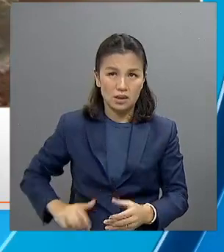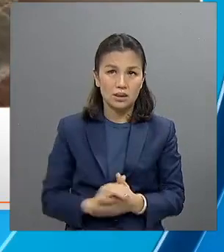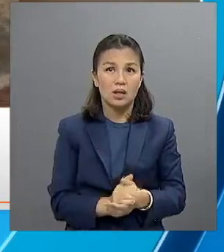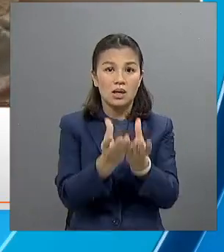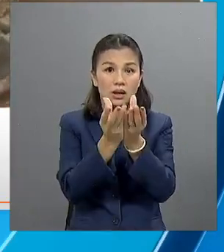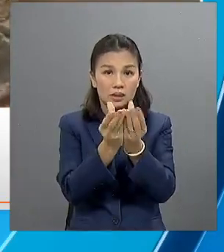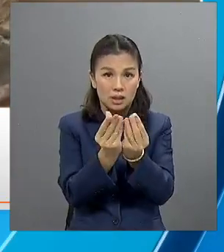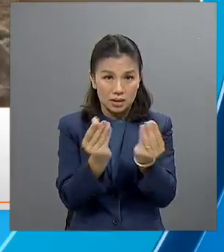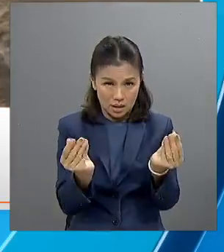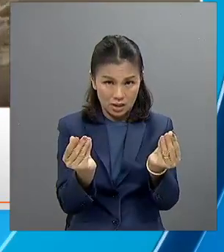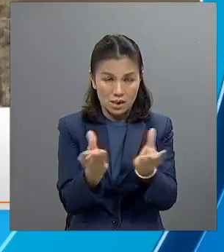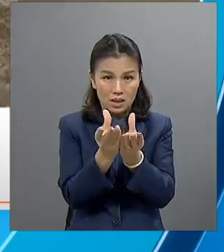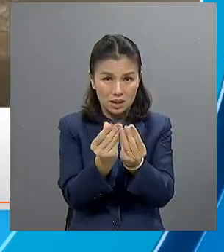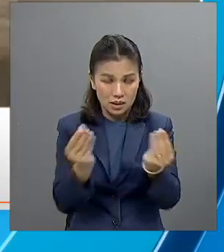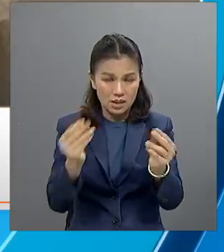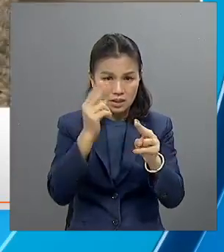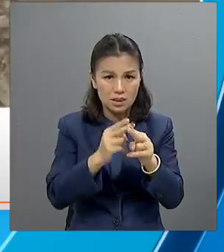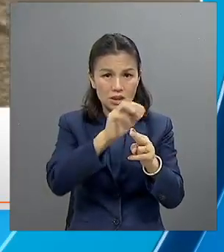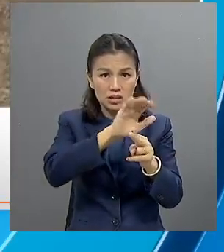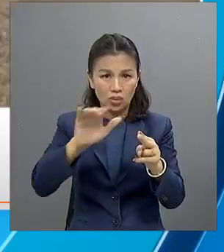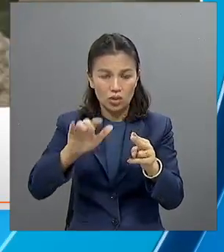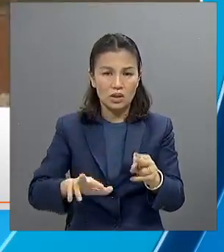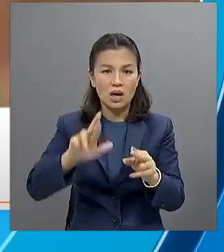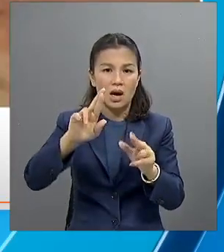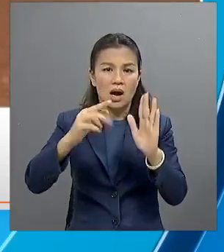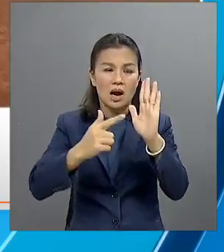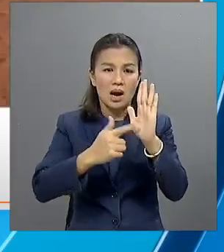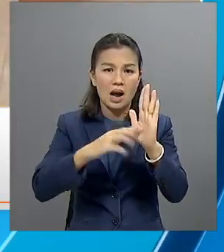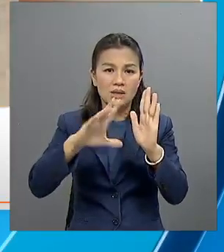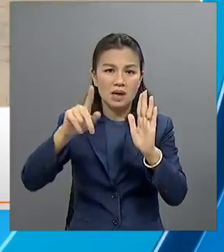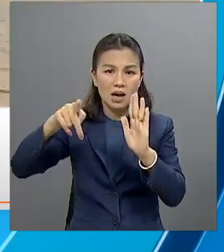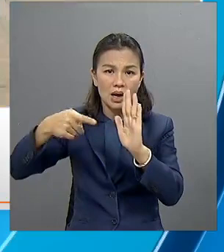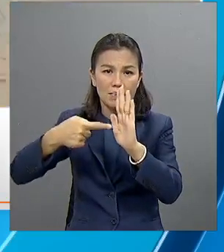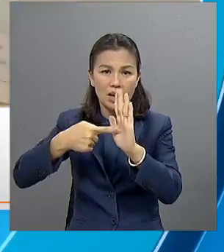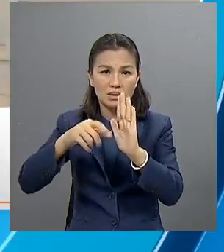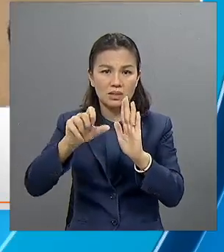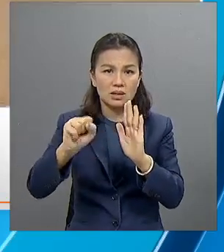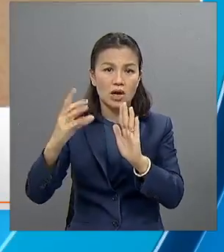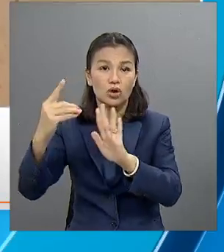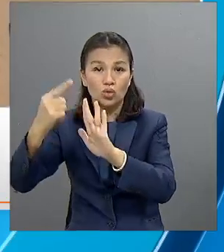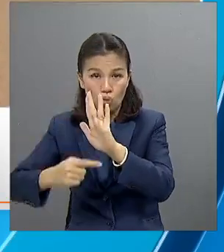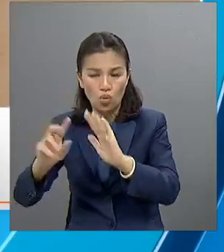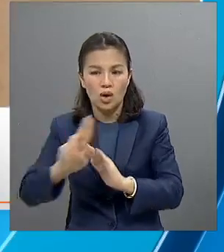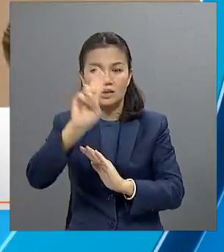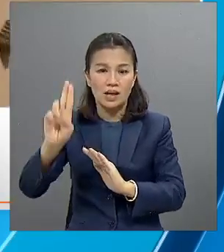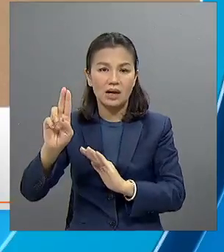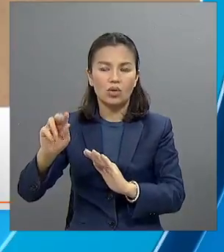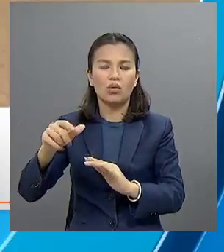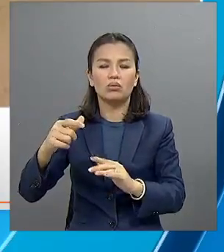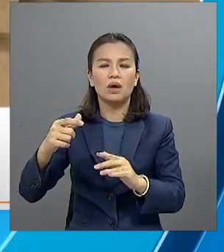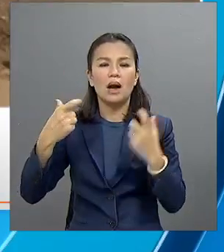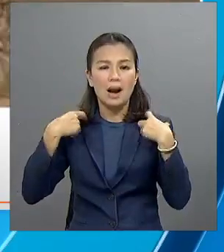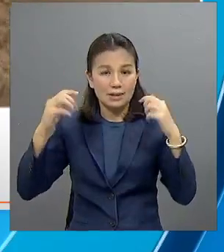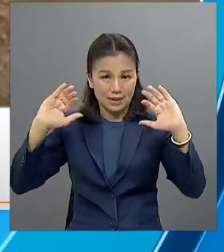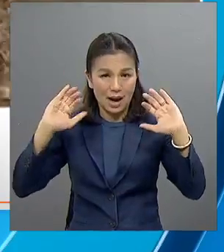าที่ราชพัสดุก็คือสาธารณสมบัติของแผ่นดินเพื่อใช้เพื่อประโยชน์แผ่นดินโดยเฉพาะที่ใช้ราชการนะครับต่อมาหาก